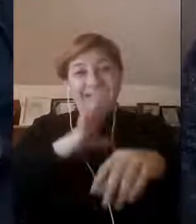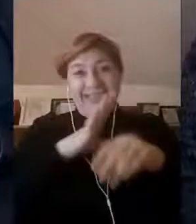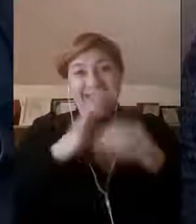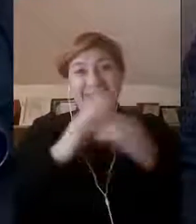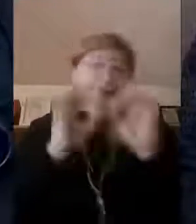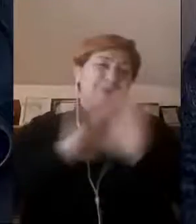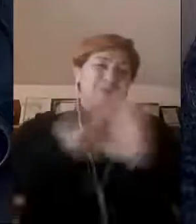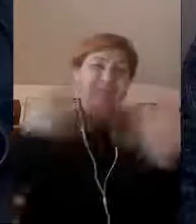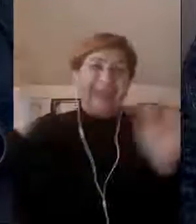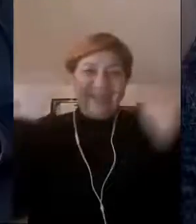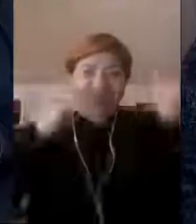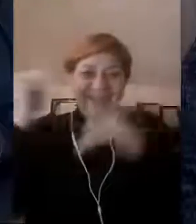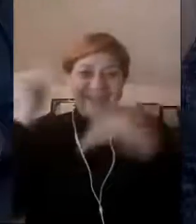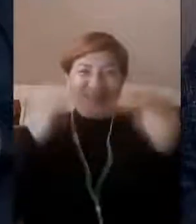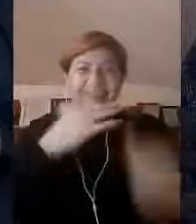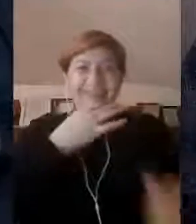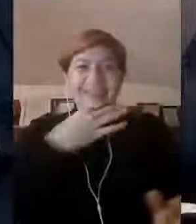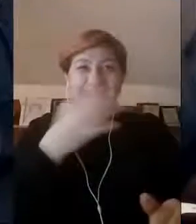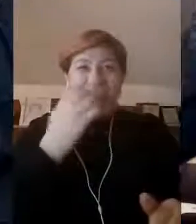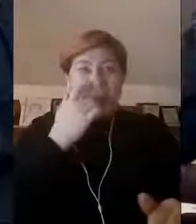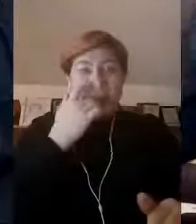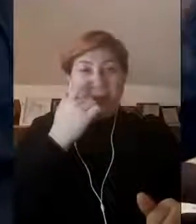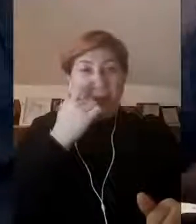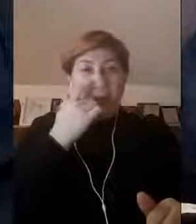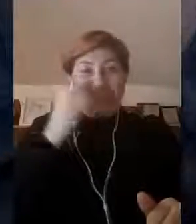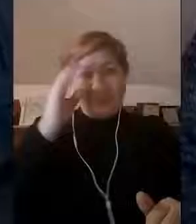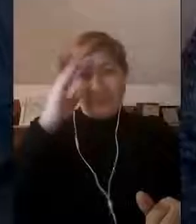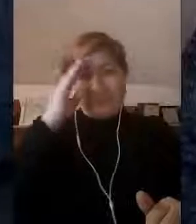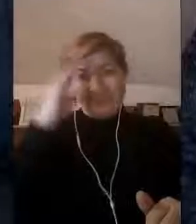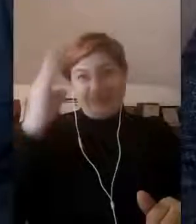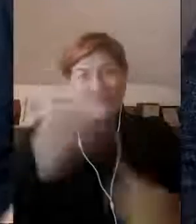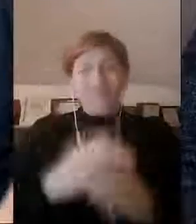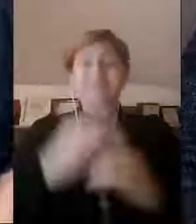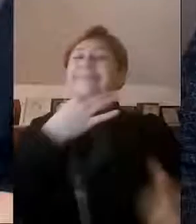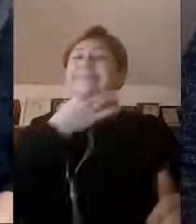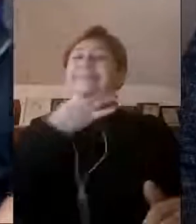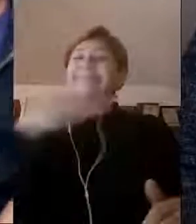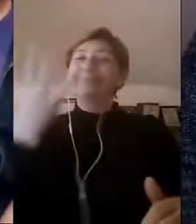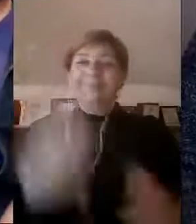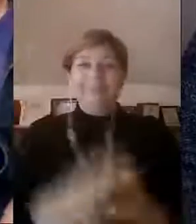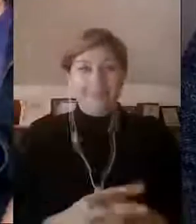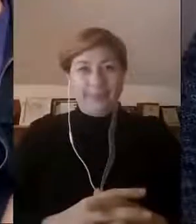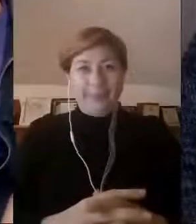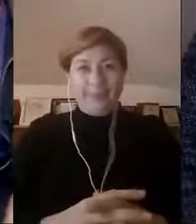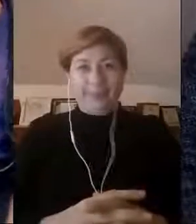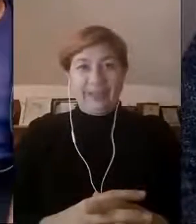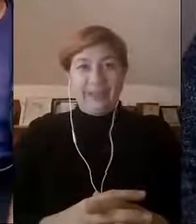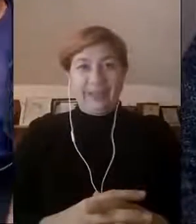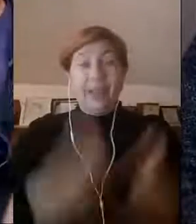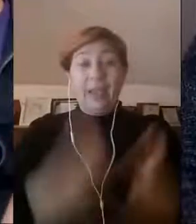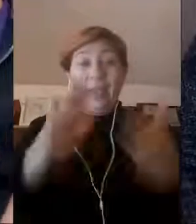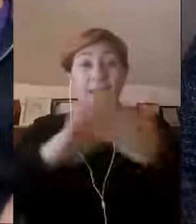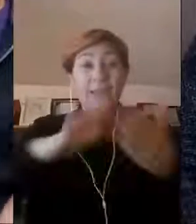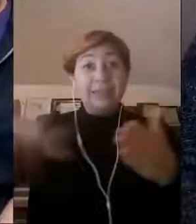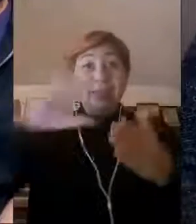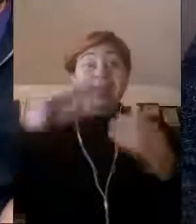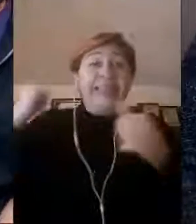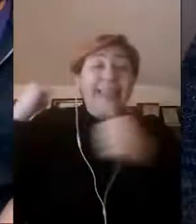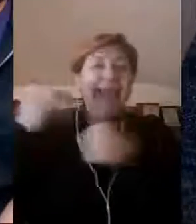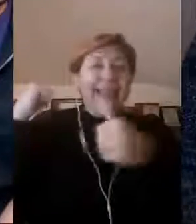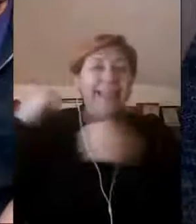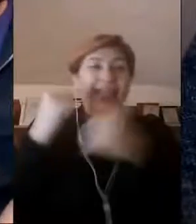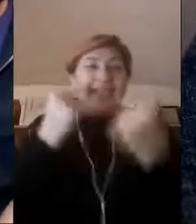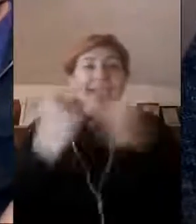arada sabah olmuş. Teşekkür Erkam Bey ederiz. demiş. Teşekkür ederiz. Sağ olsun. Aa, yemin ederim Arkadaşlar var ya, hepiniz ben de tekrardan hoş